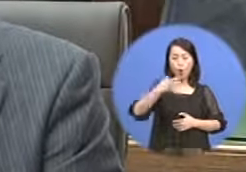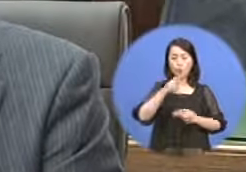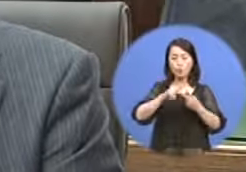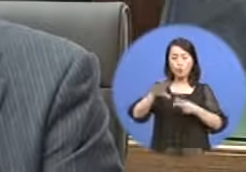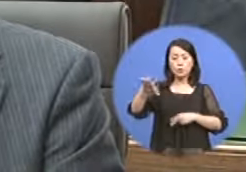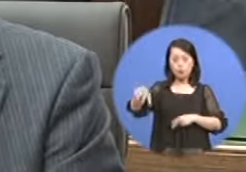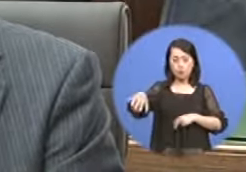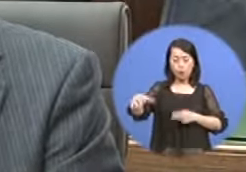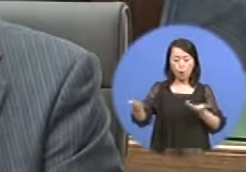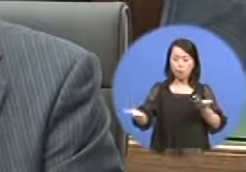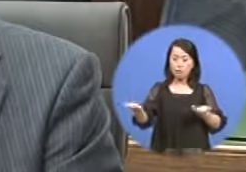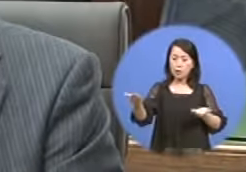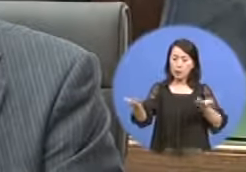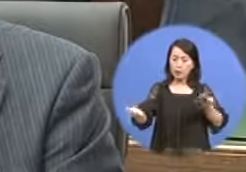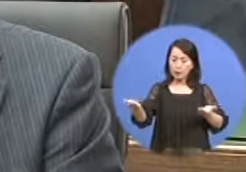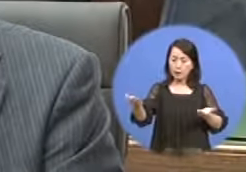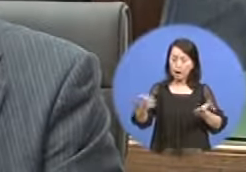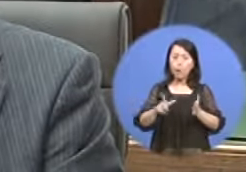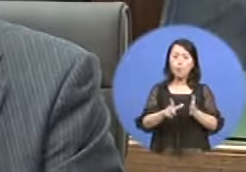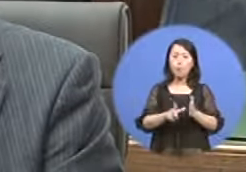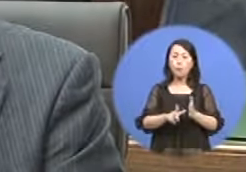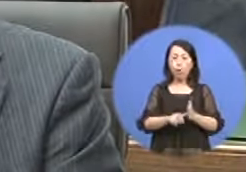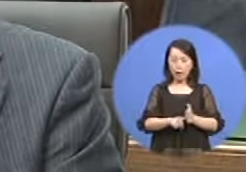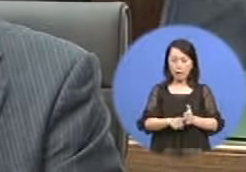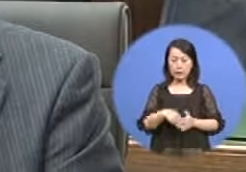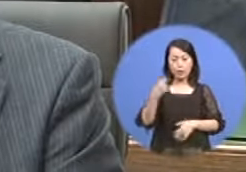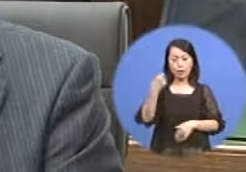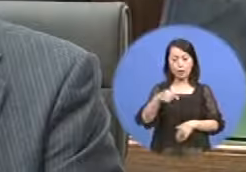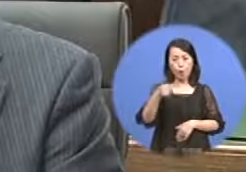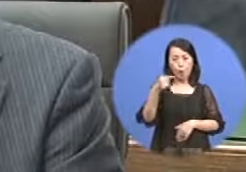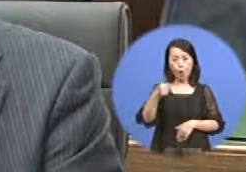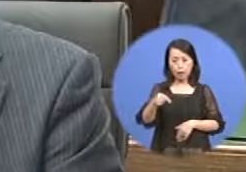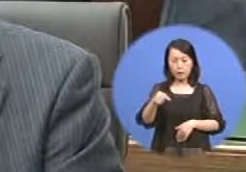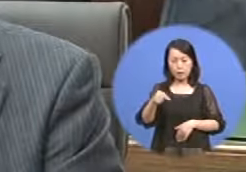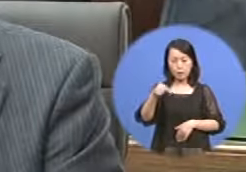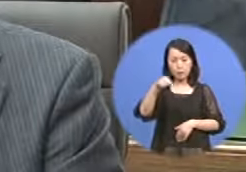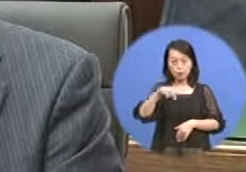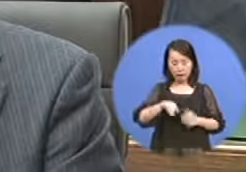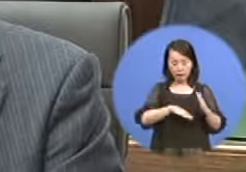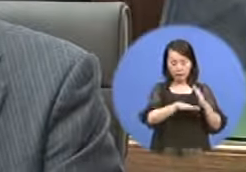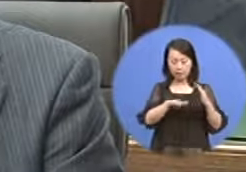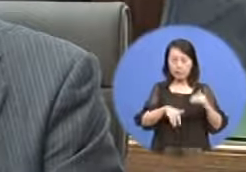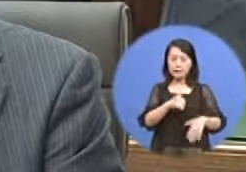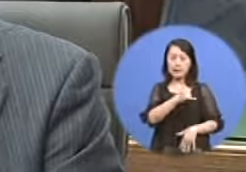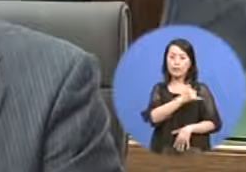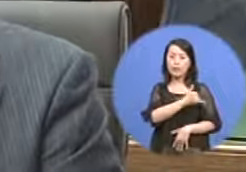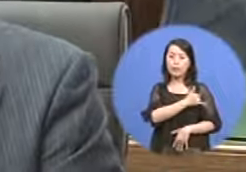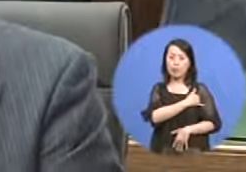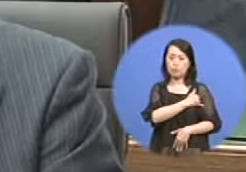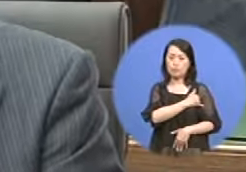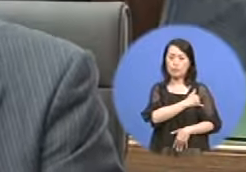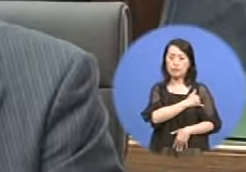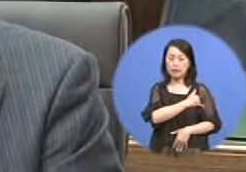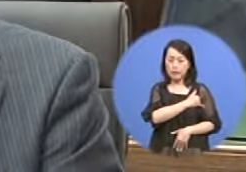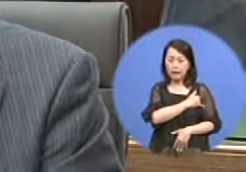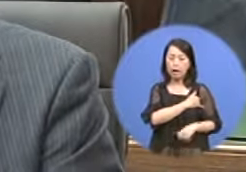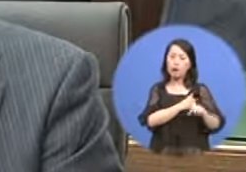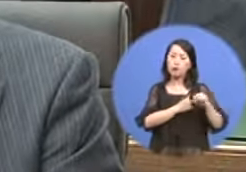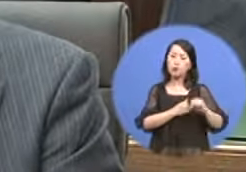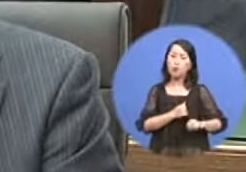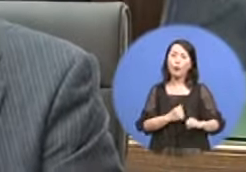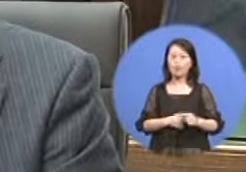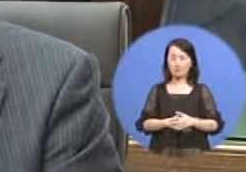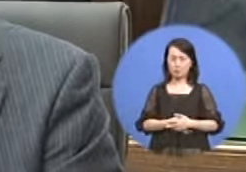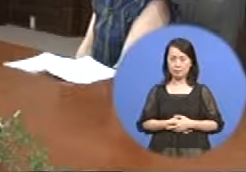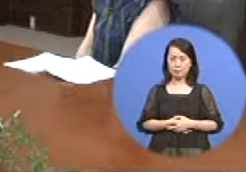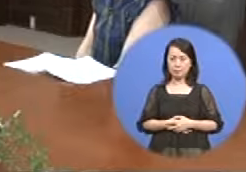ですけど、はい、やっぱりね教育における家庭の役割っていうのが和歌山県は非常に甘いところがあるということな